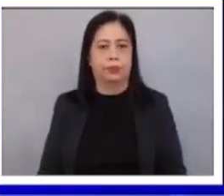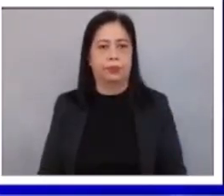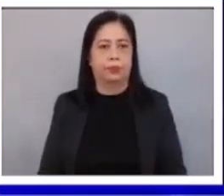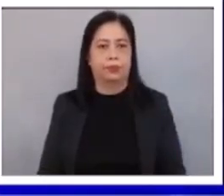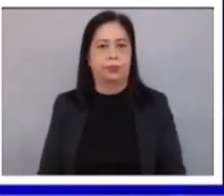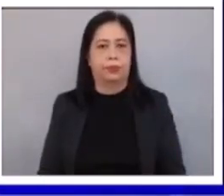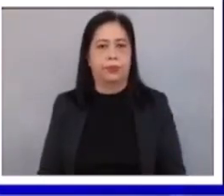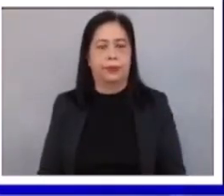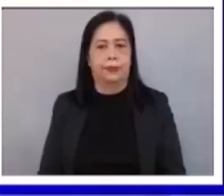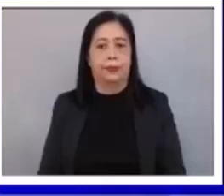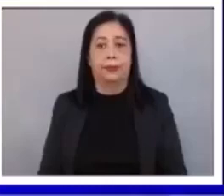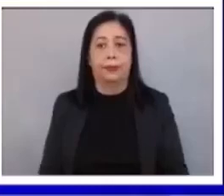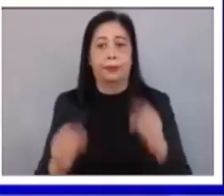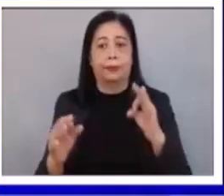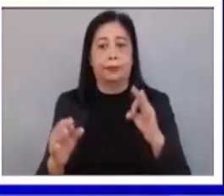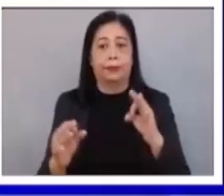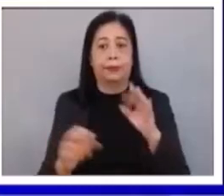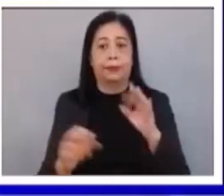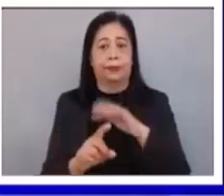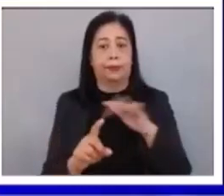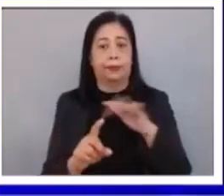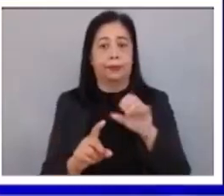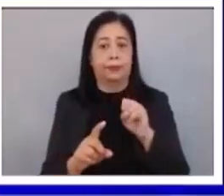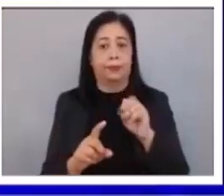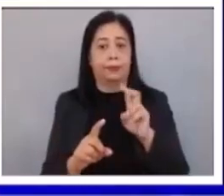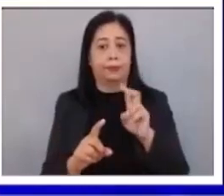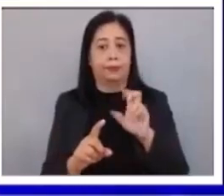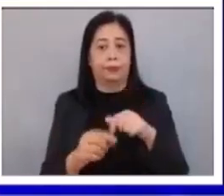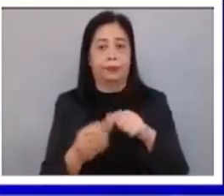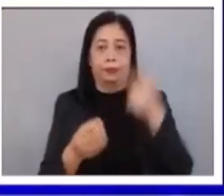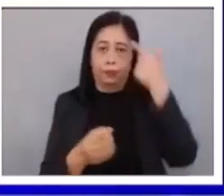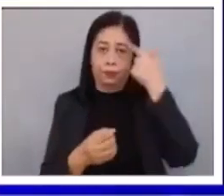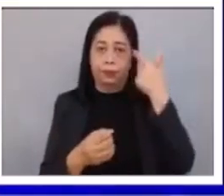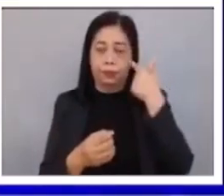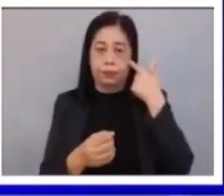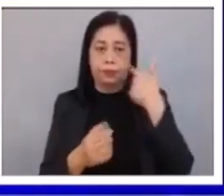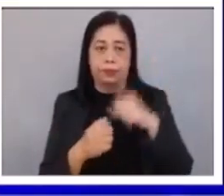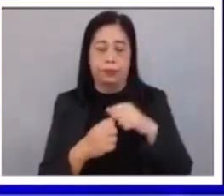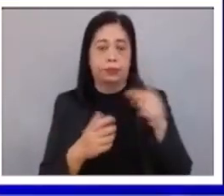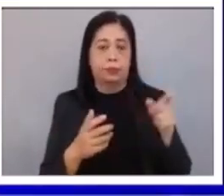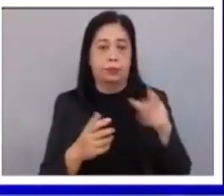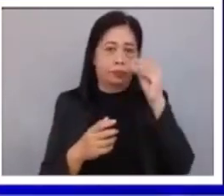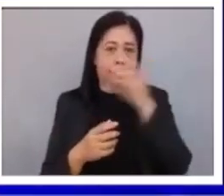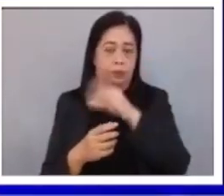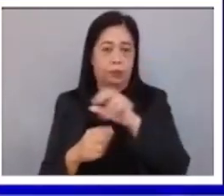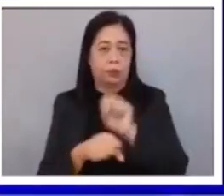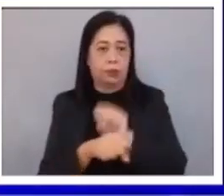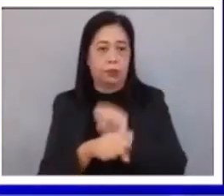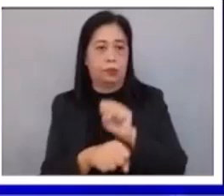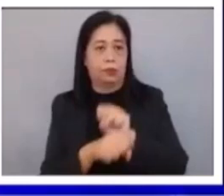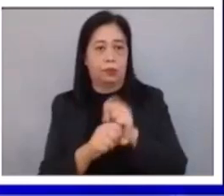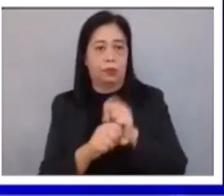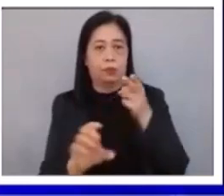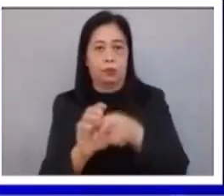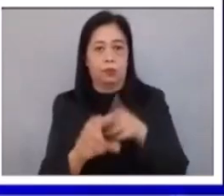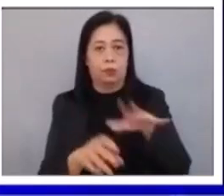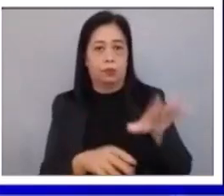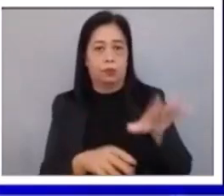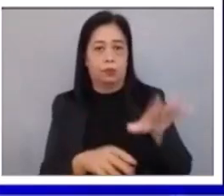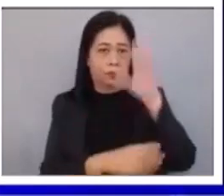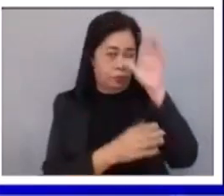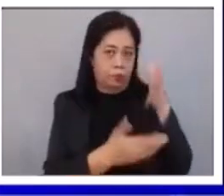Kung atin namang susuriin ang mga datos ayon sa kasarian, sa buwan ng Agosto 2022, ang labor force participation rate ng mga kalalakihan ay